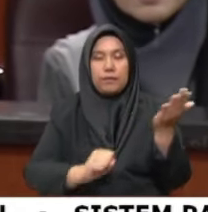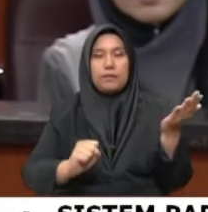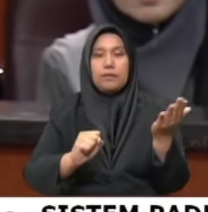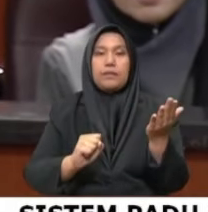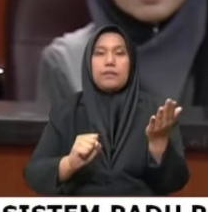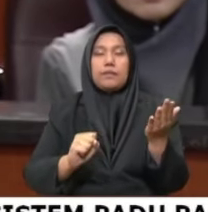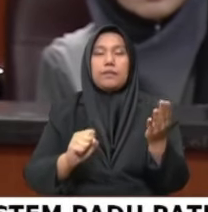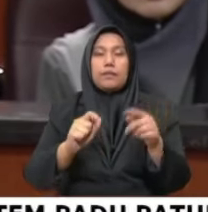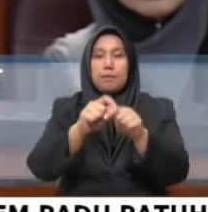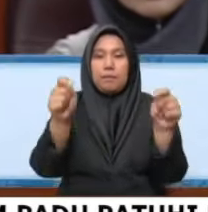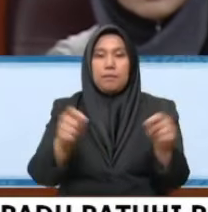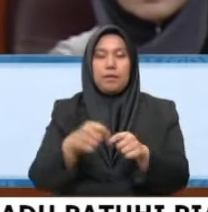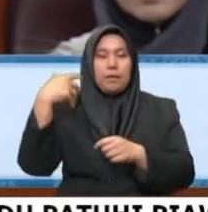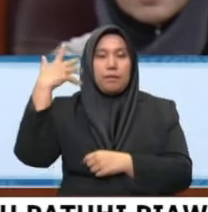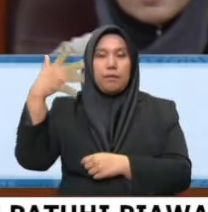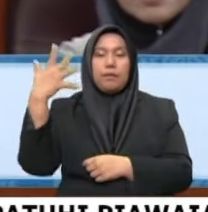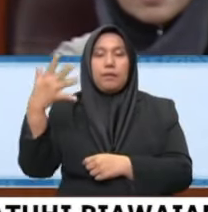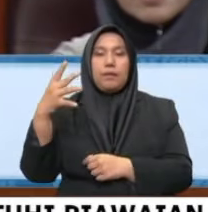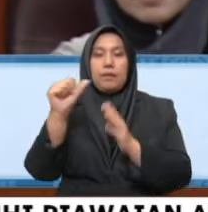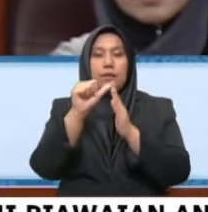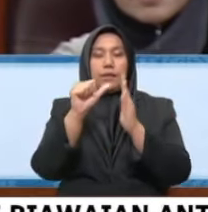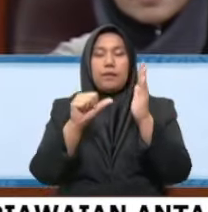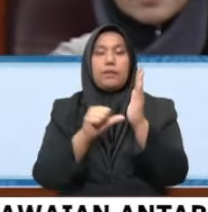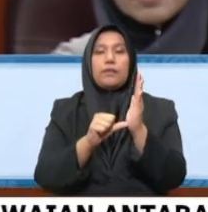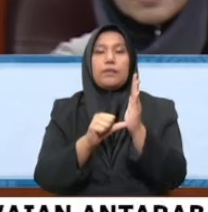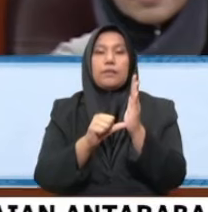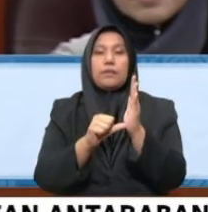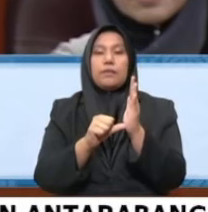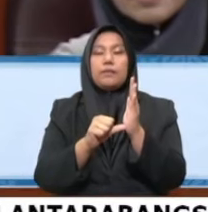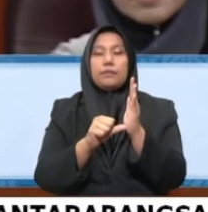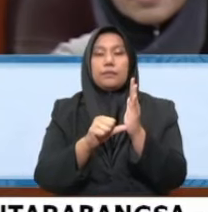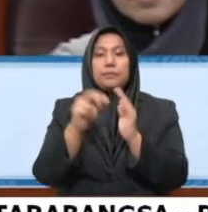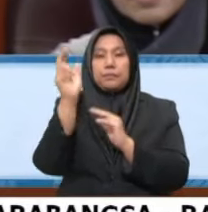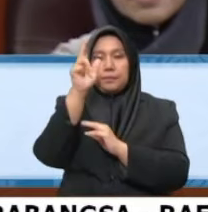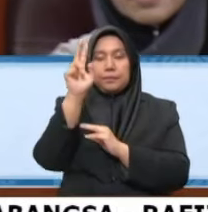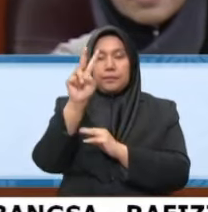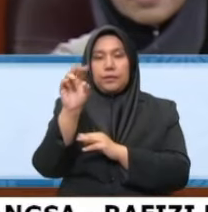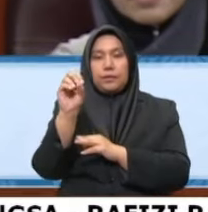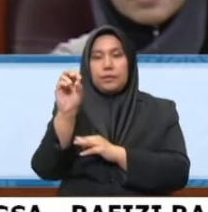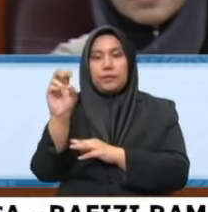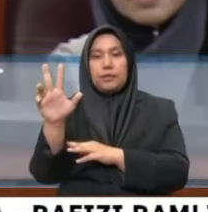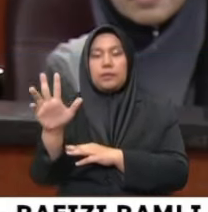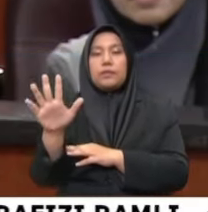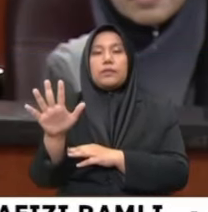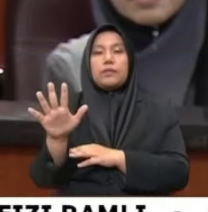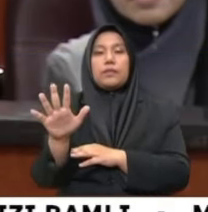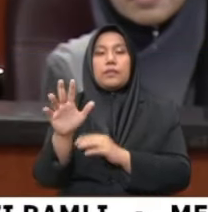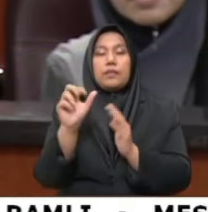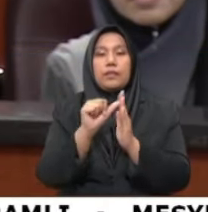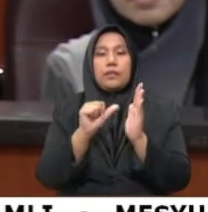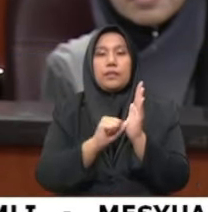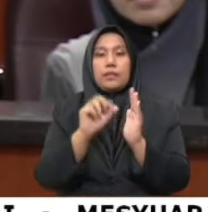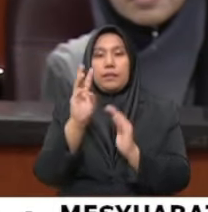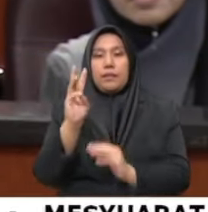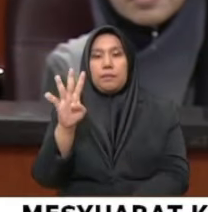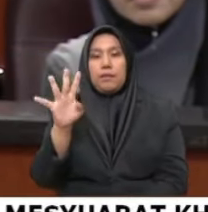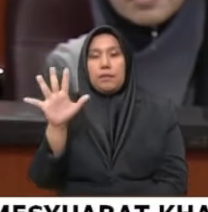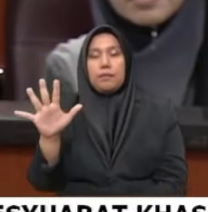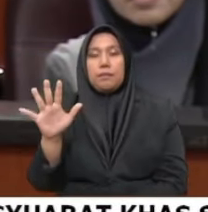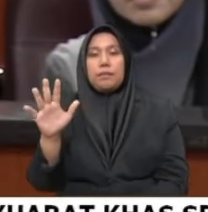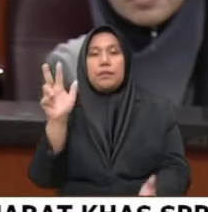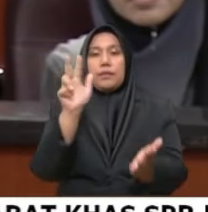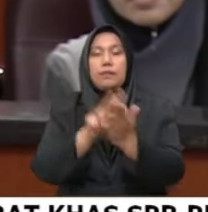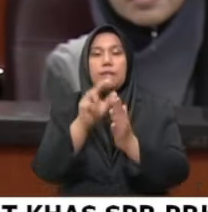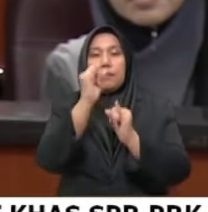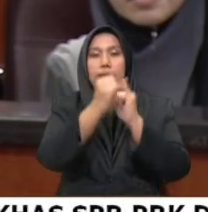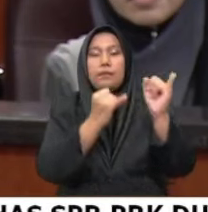tapak bersejarah di bawah Akta Warisan Kebangsaan 2005, Akta 645 dan pengiktirafan di peringkat antarabangsa